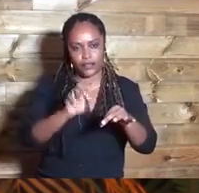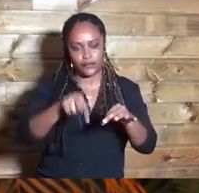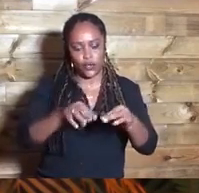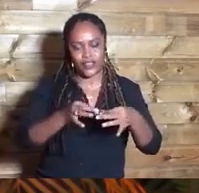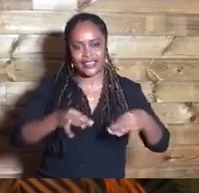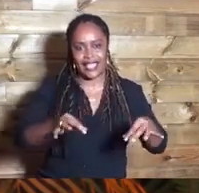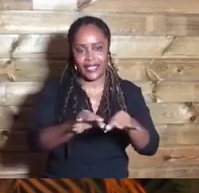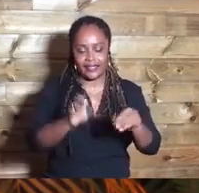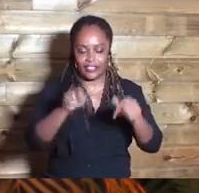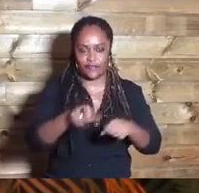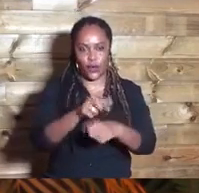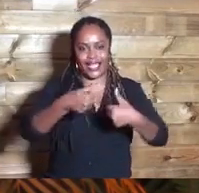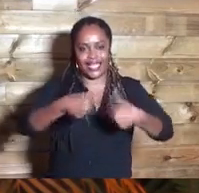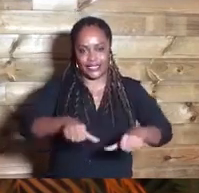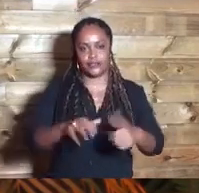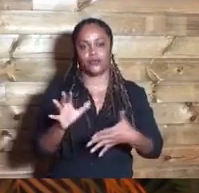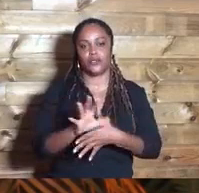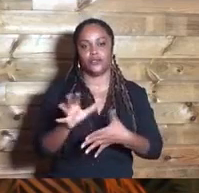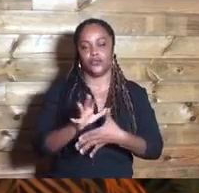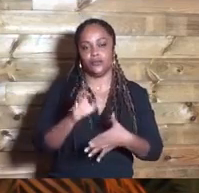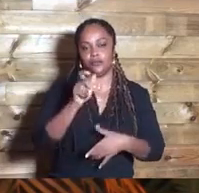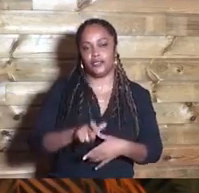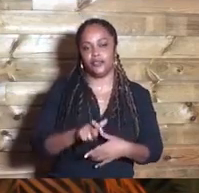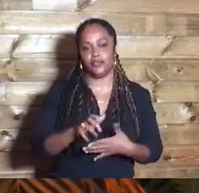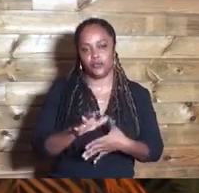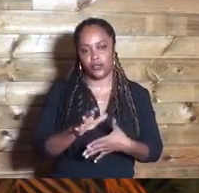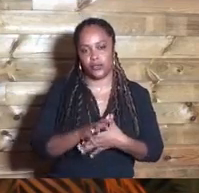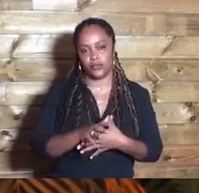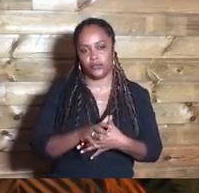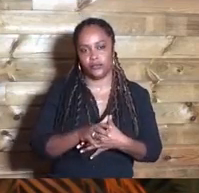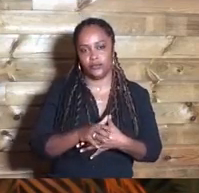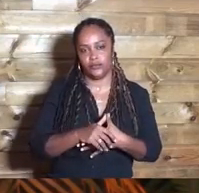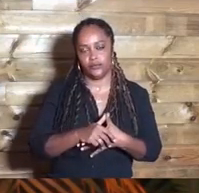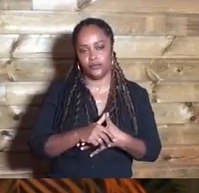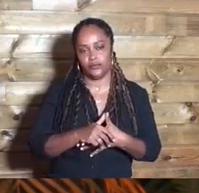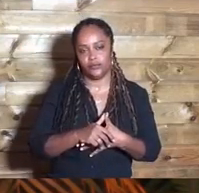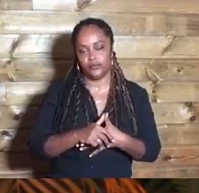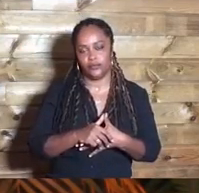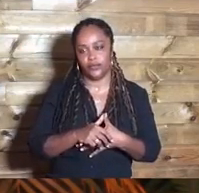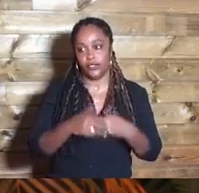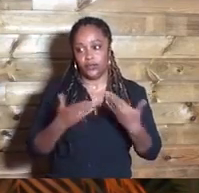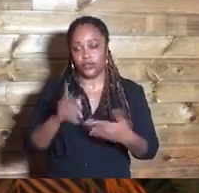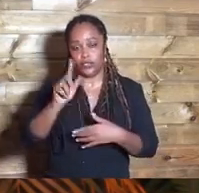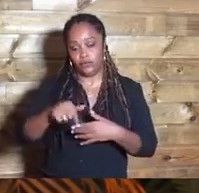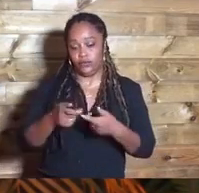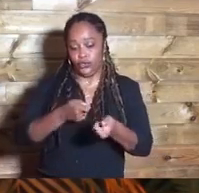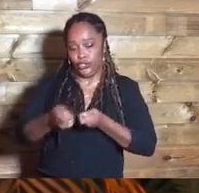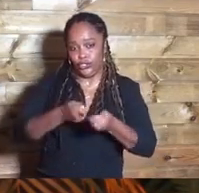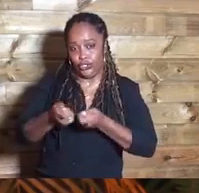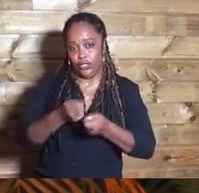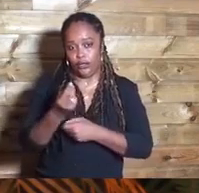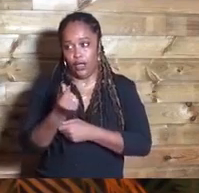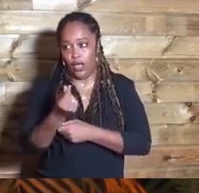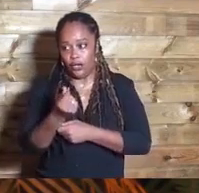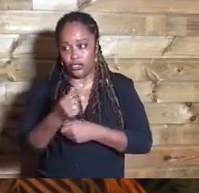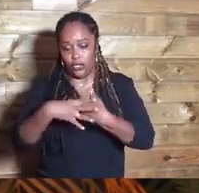ça fait rester là. Faut qu'ils gèrent, par ça, il y aura créé l'ensemble des parties prenantes. Et gérer l'argent qui a sorti en